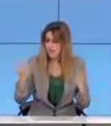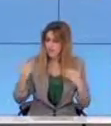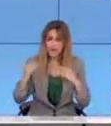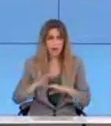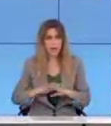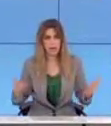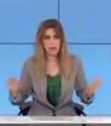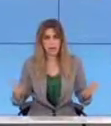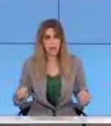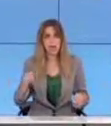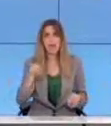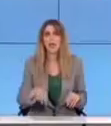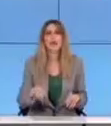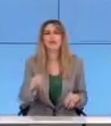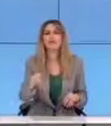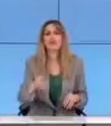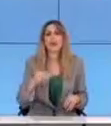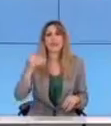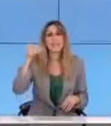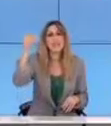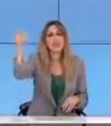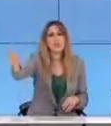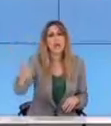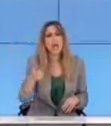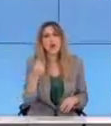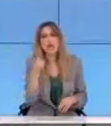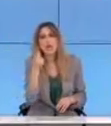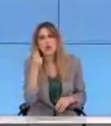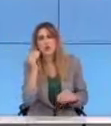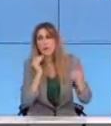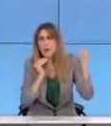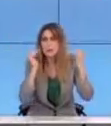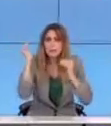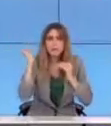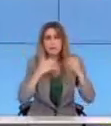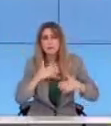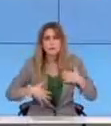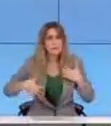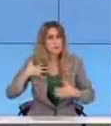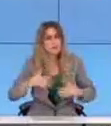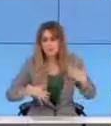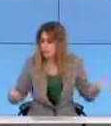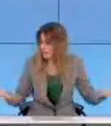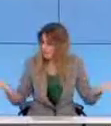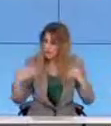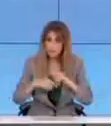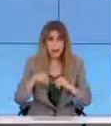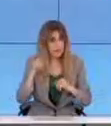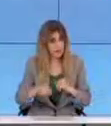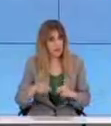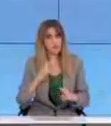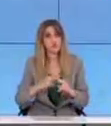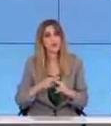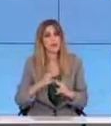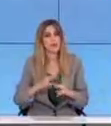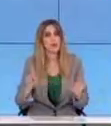οικονομολόγοι ονομάζουν η μακροοικονομική της ασφάλεια. Και αυτό είναι πάρα πολύ σημαντικό. έχει διασφαλιστεί